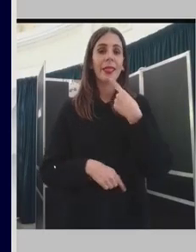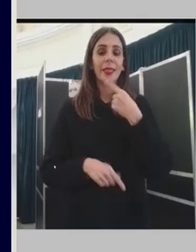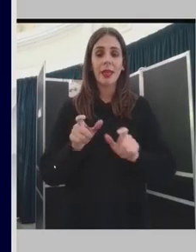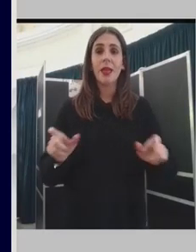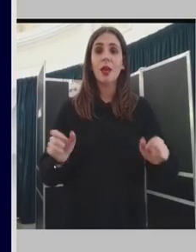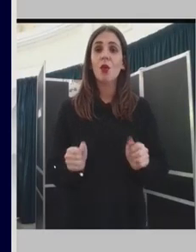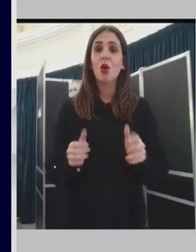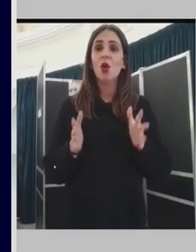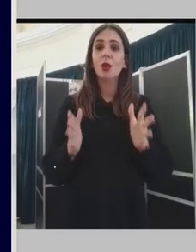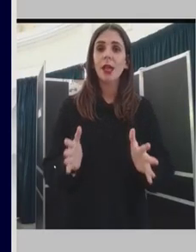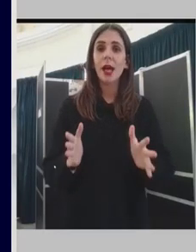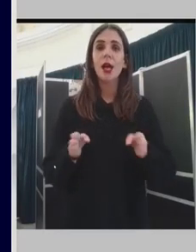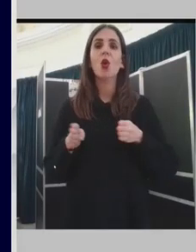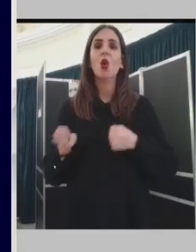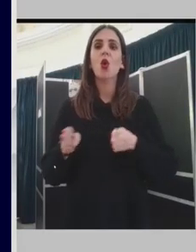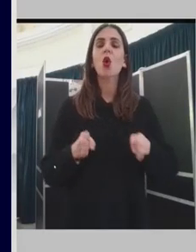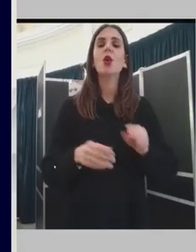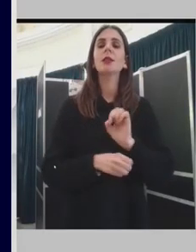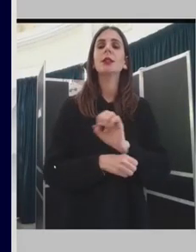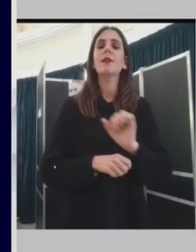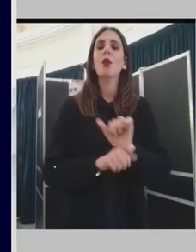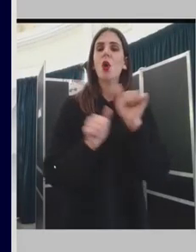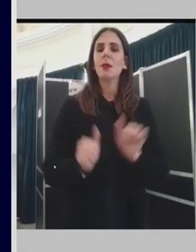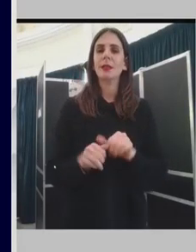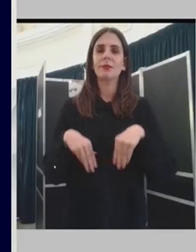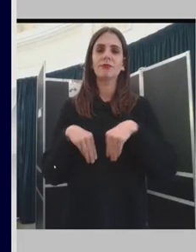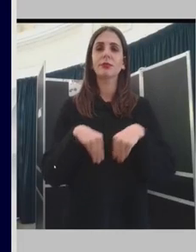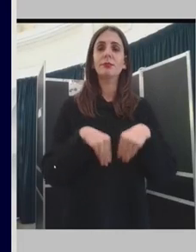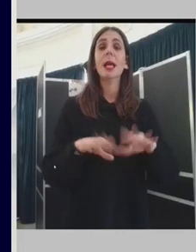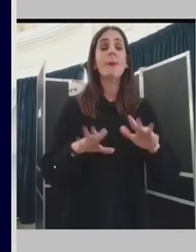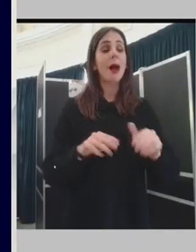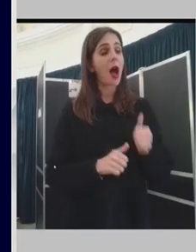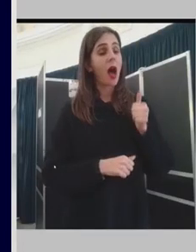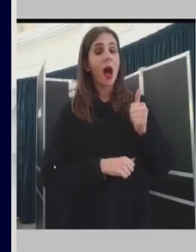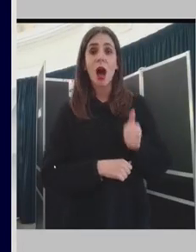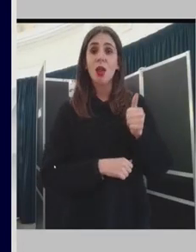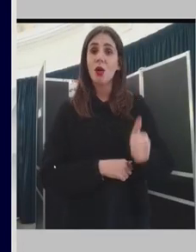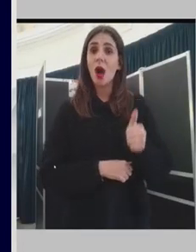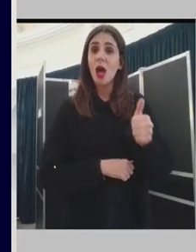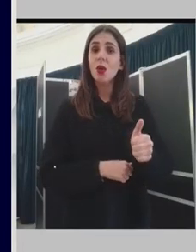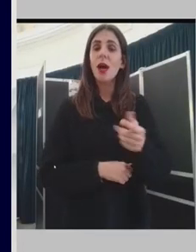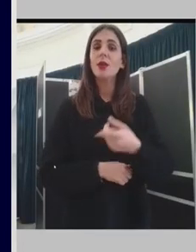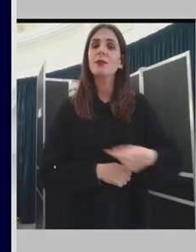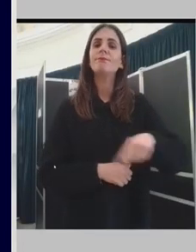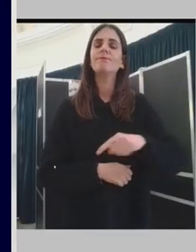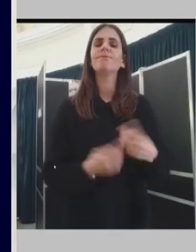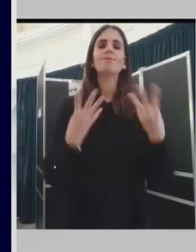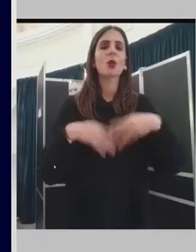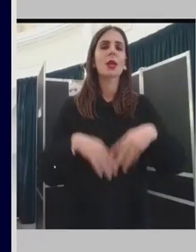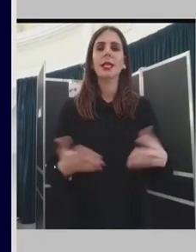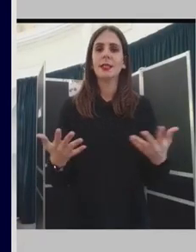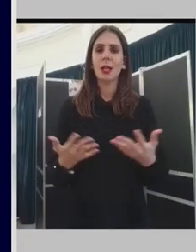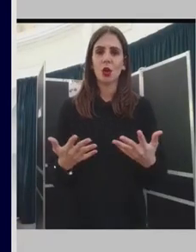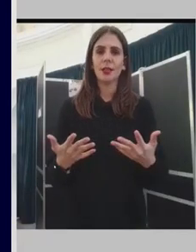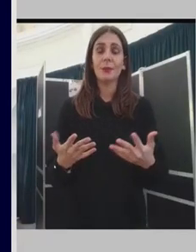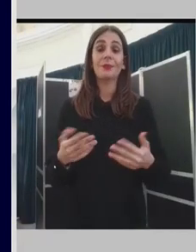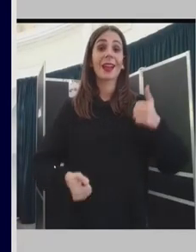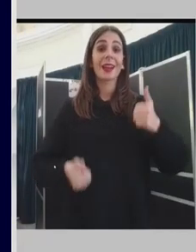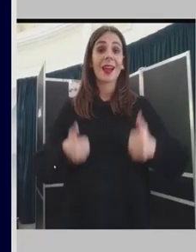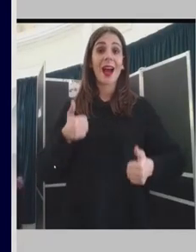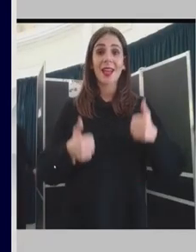a seguire dei corsi di formazione, ogni anno abbiamo organizzato ed organizziamo delle